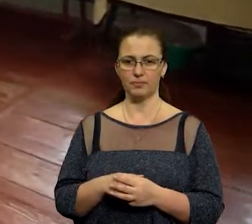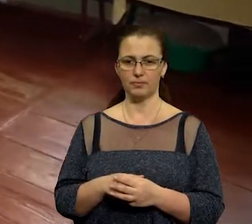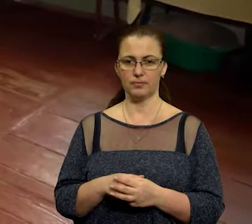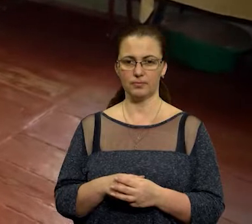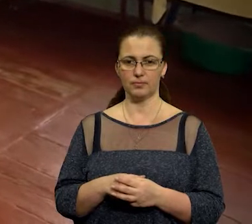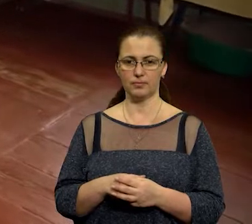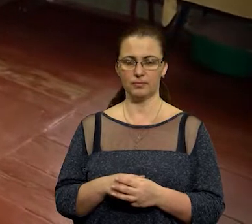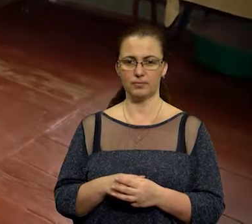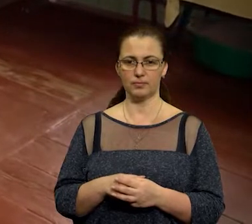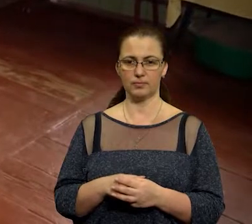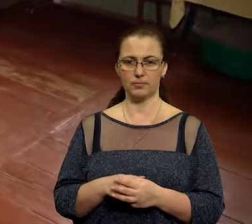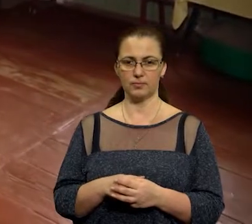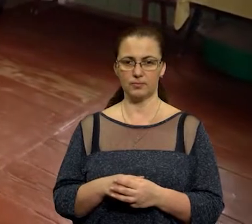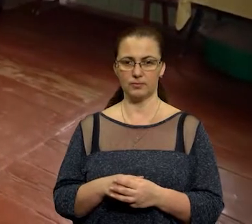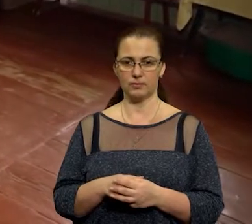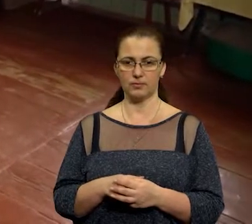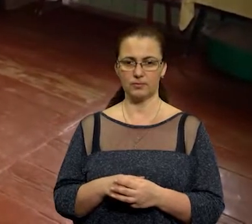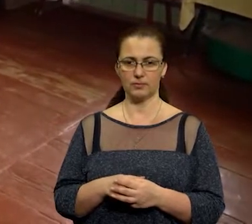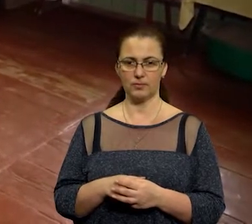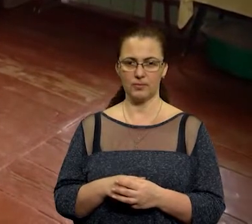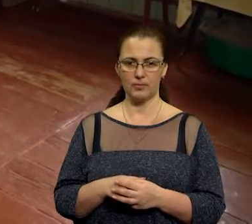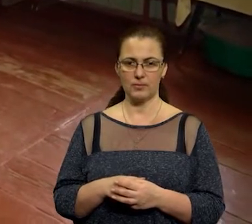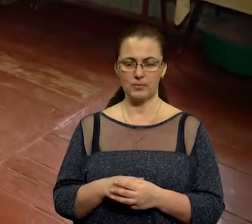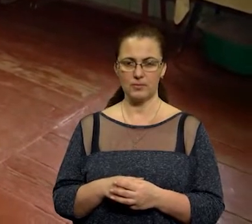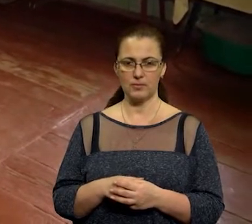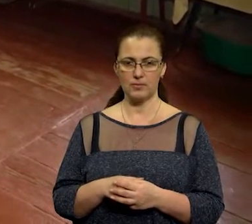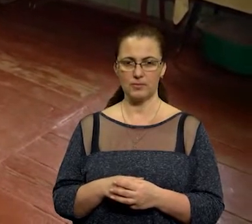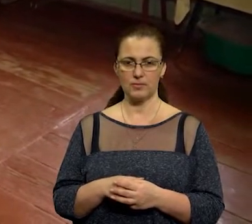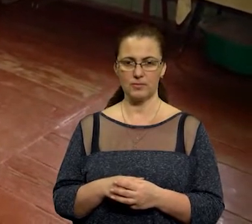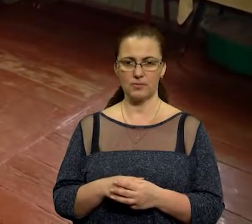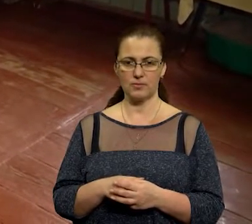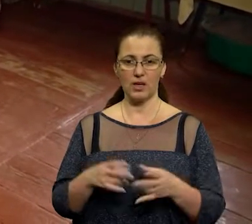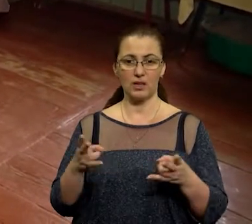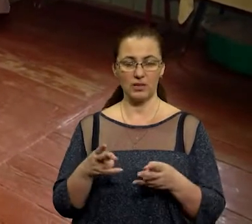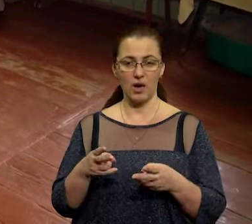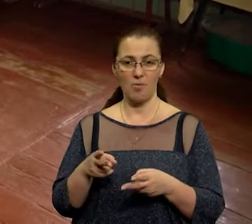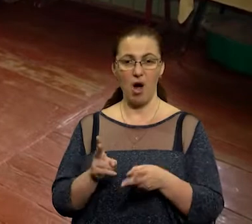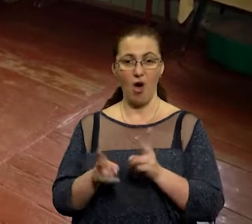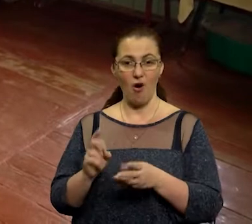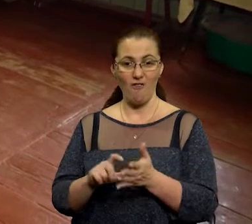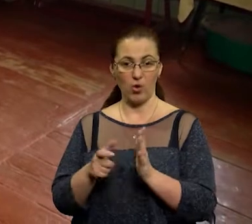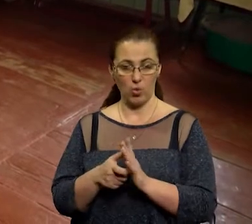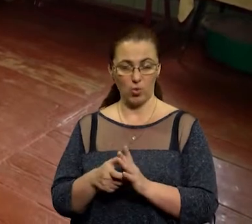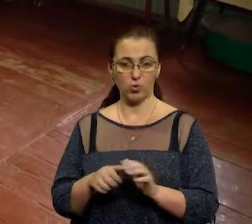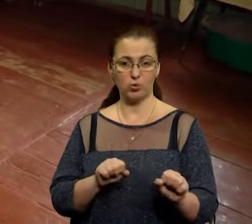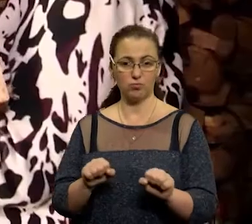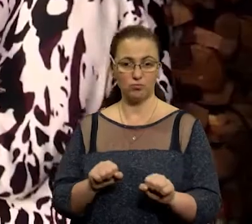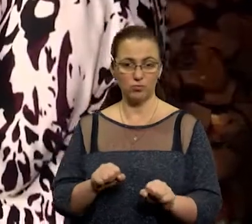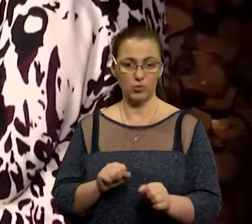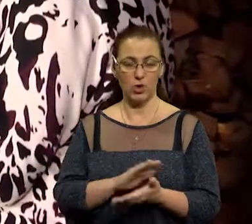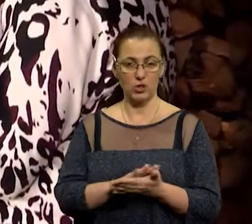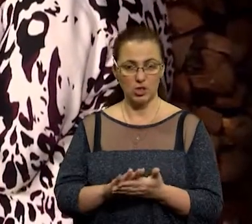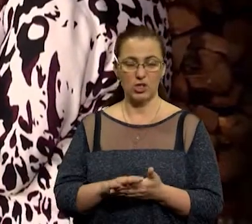Тут у нього економія, треба в кухню, аби було потім чим